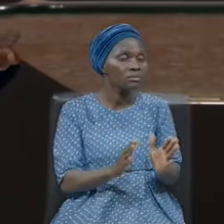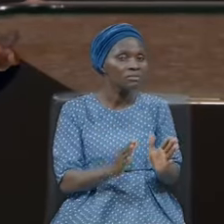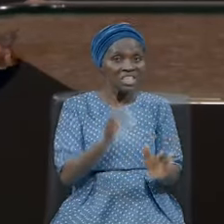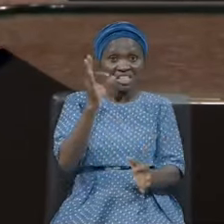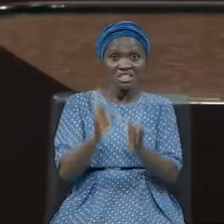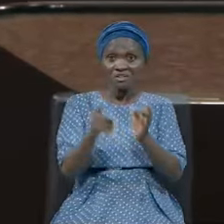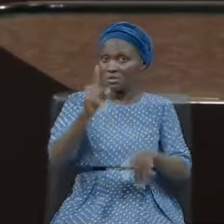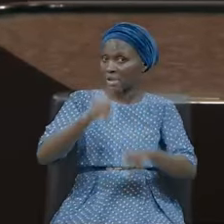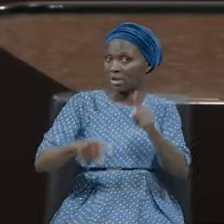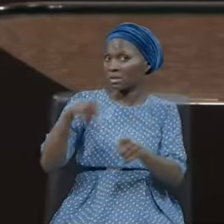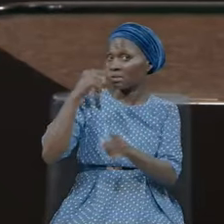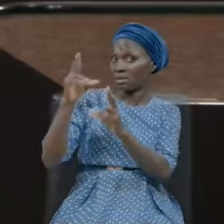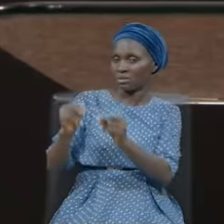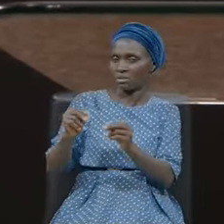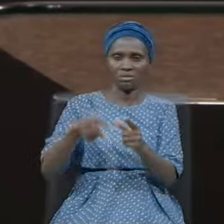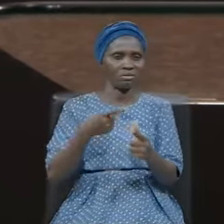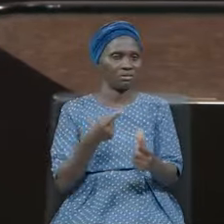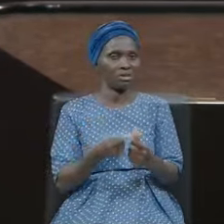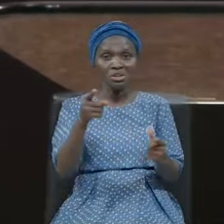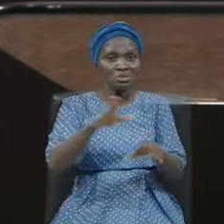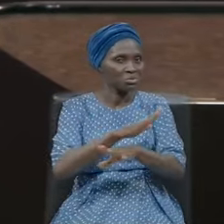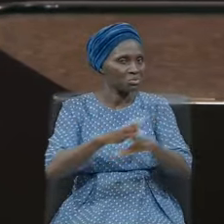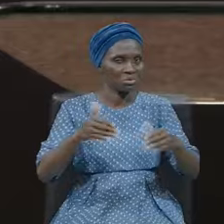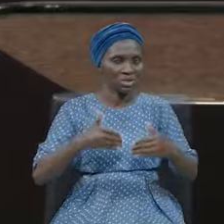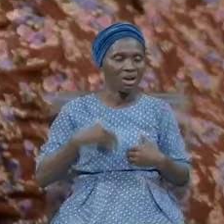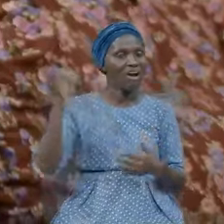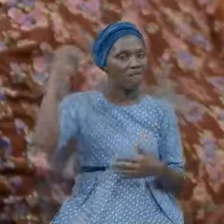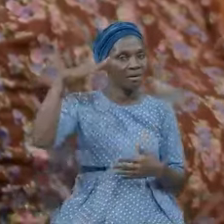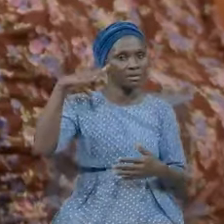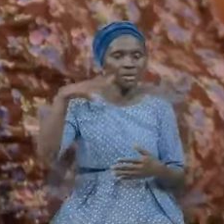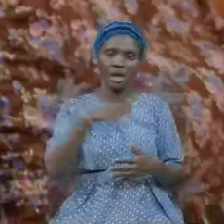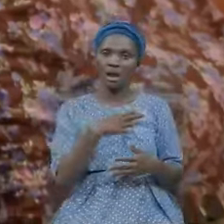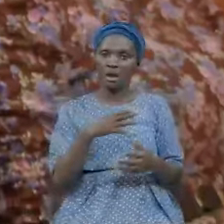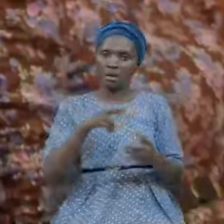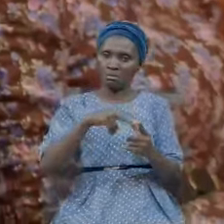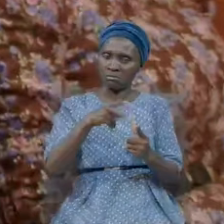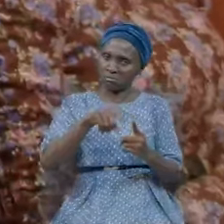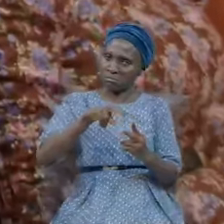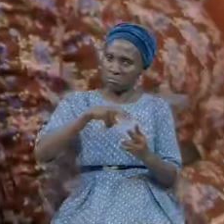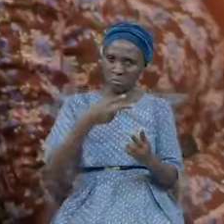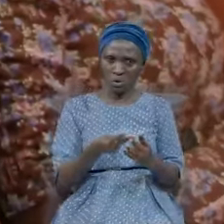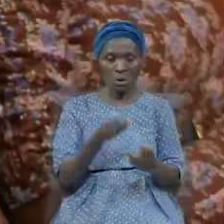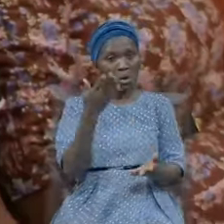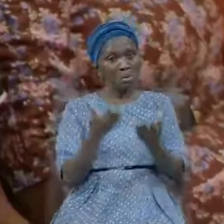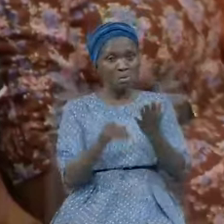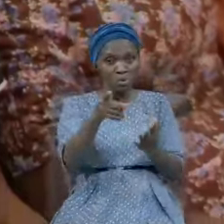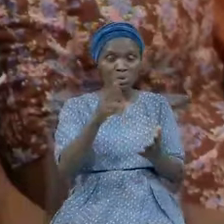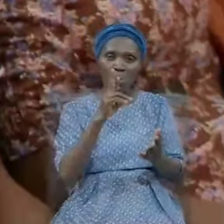Si vous ne pouvez pas dire non, vous n'avez pas la grâce. Et vous, le tentateur, et